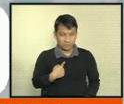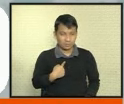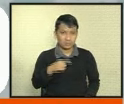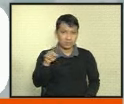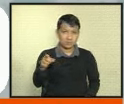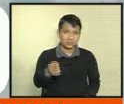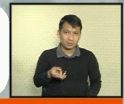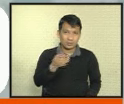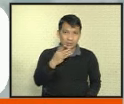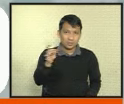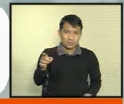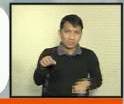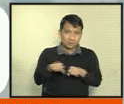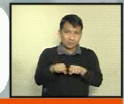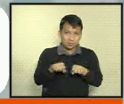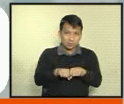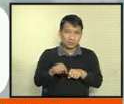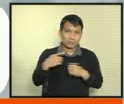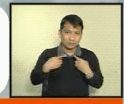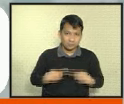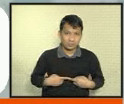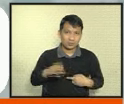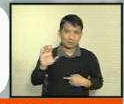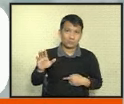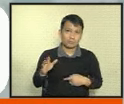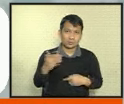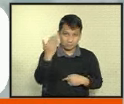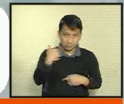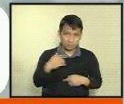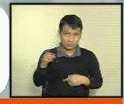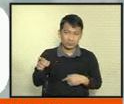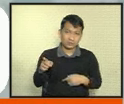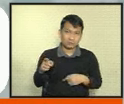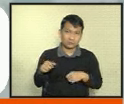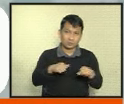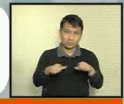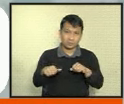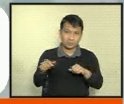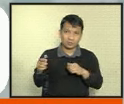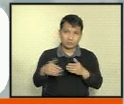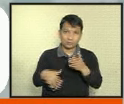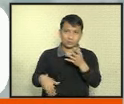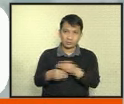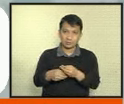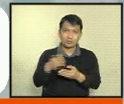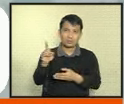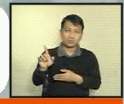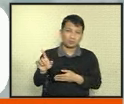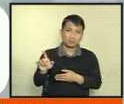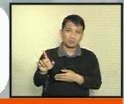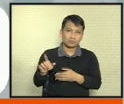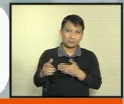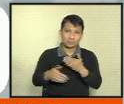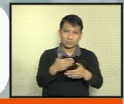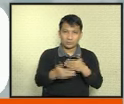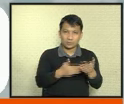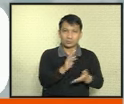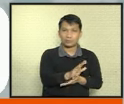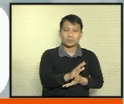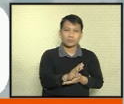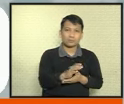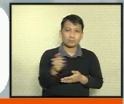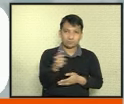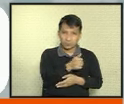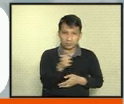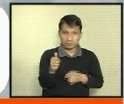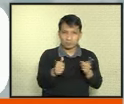mo, sapatos mo, gamit mo? Kulang pa ba yun na pang-asikaso ko na dinagdagan ko pa para lang magpa-asikaso ng mga